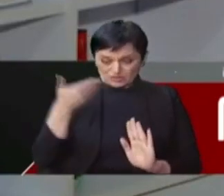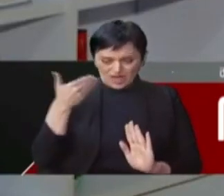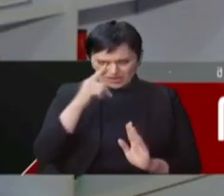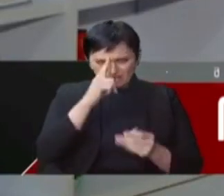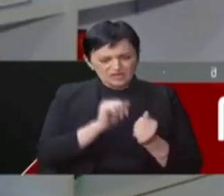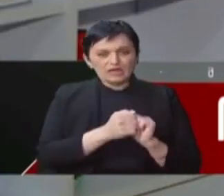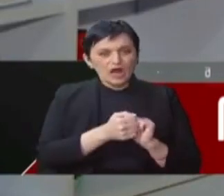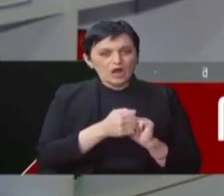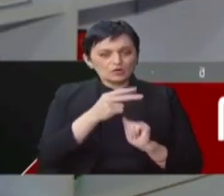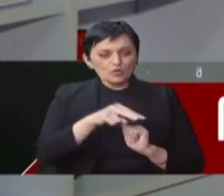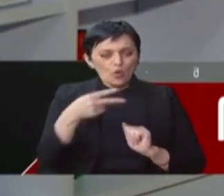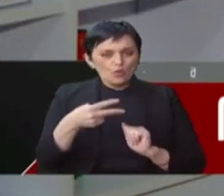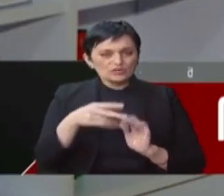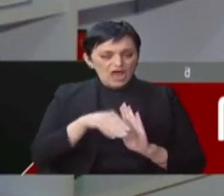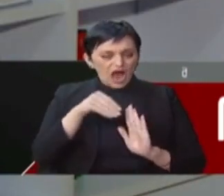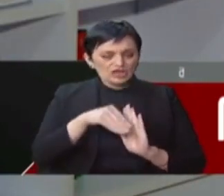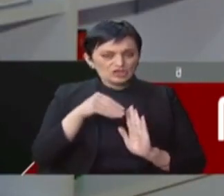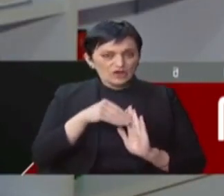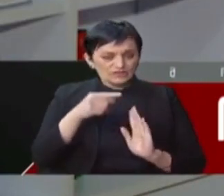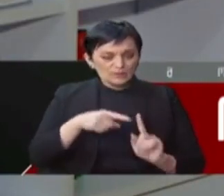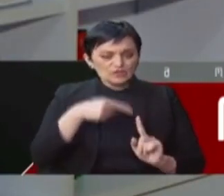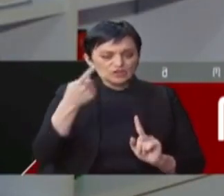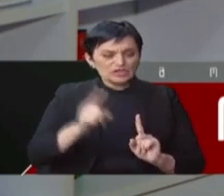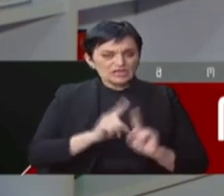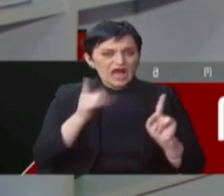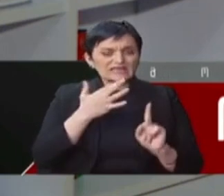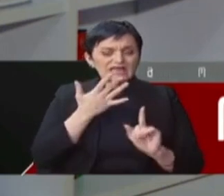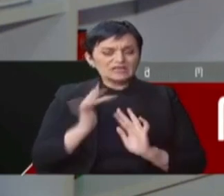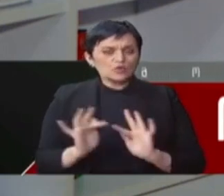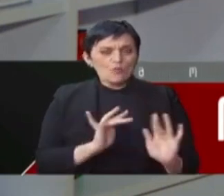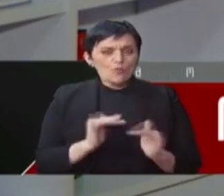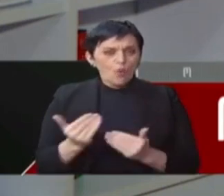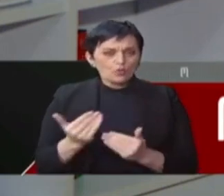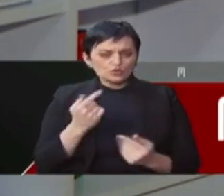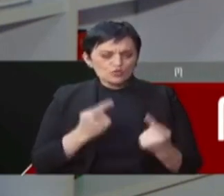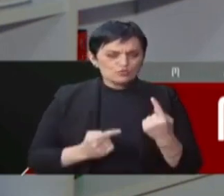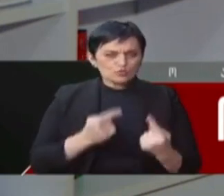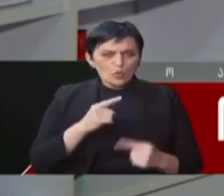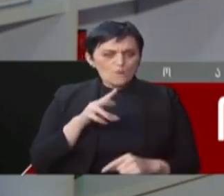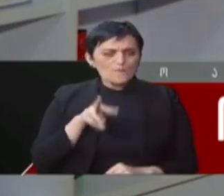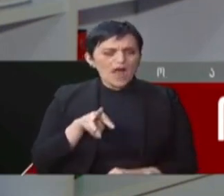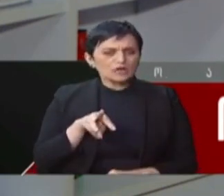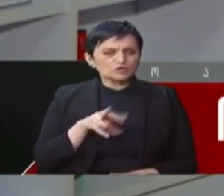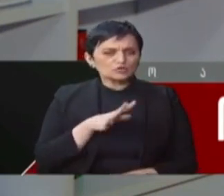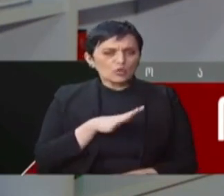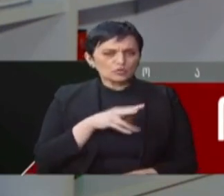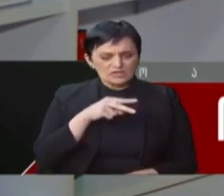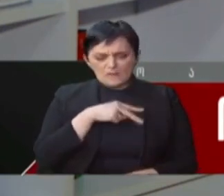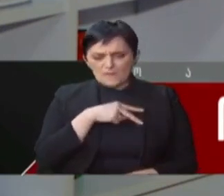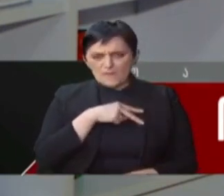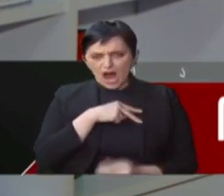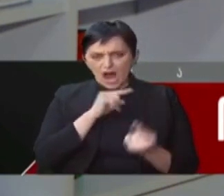ალბათ 20-20 არჩევნების შემდეგ განსაკუთრებით ნაციონალური მოძრაობის რაღაცნაირი ბრძოლის მეთოდი იყო რაღაც